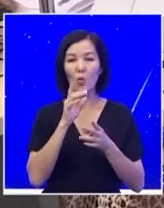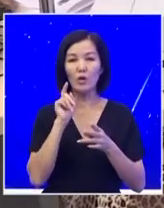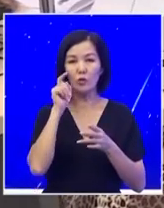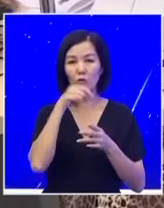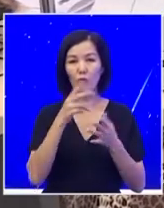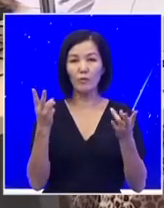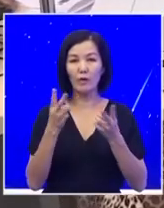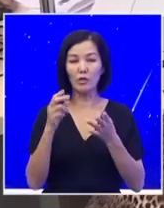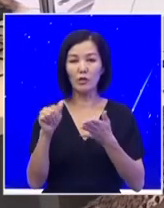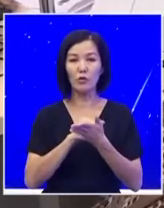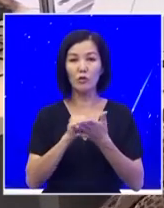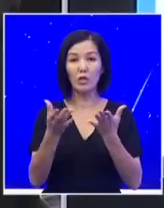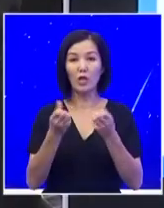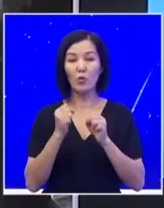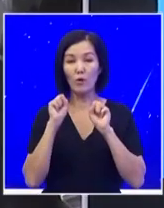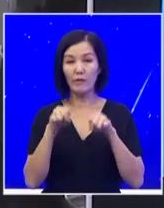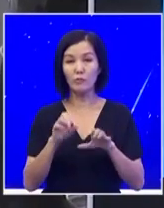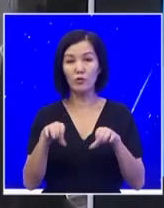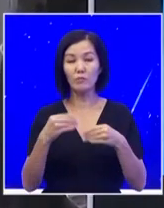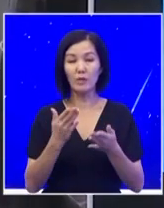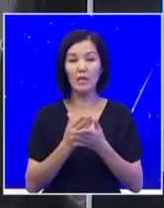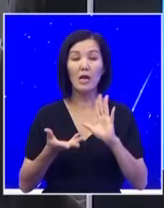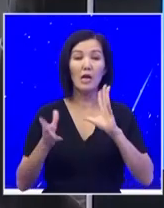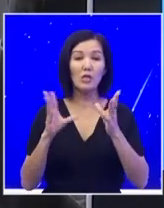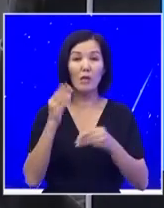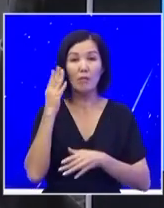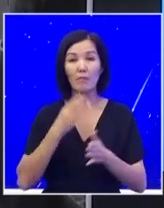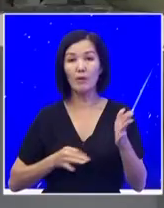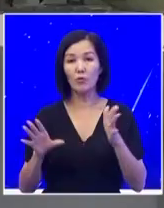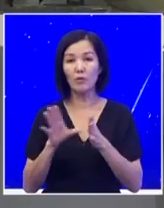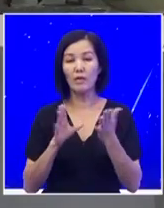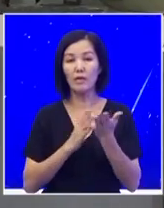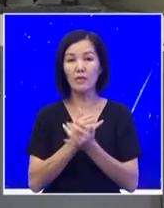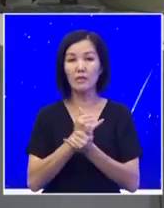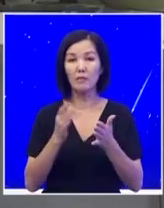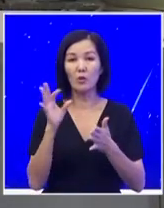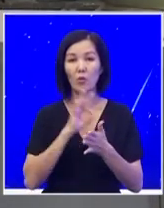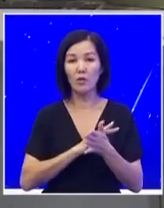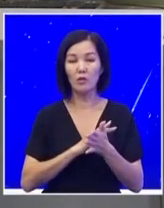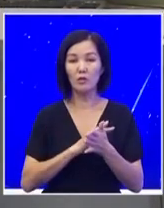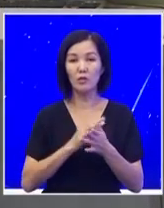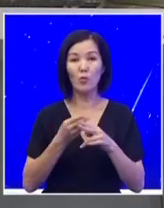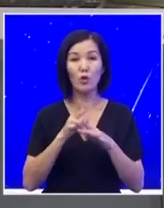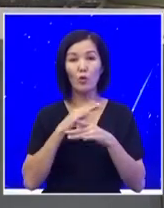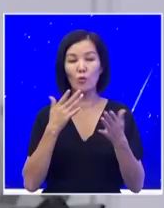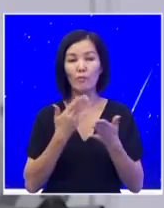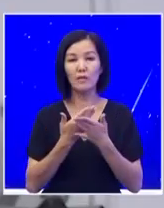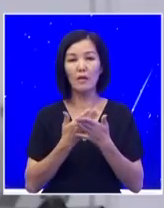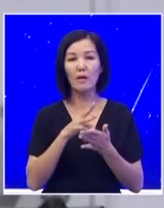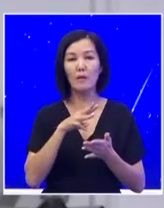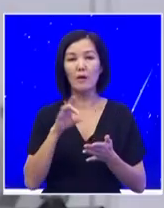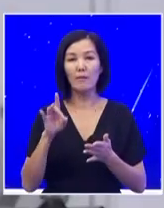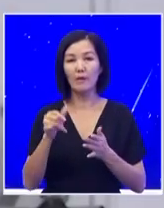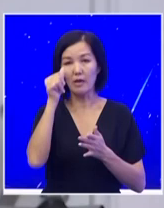қажетті құжаттарды дер кезінде алуына мүмкіндік береді. Жалпы Алматы облысында электронды қызметті қолданып жүргендер аз емес. Мәселен, мамыр айынан